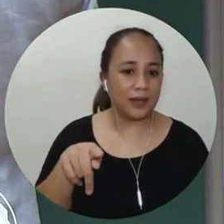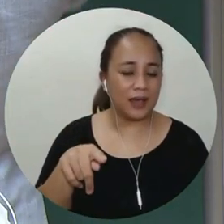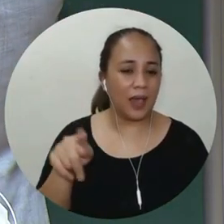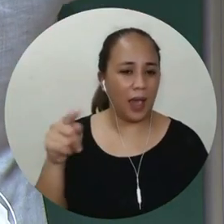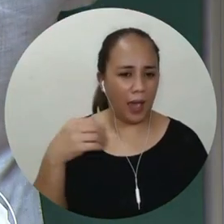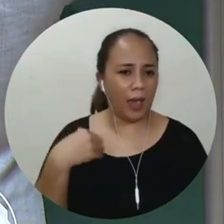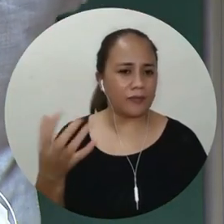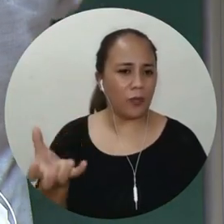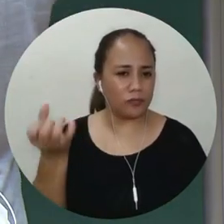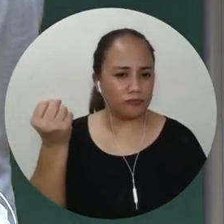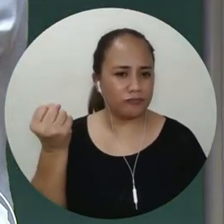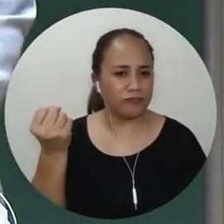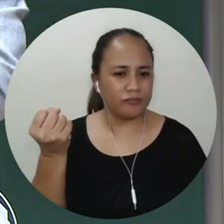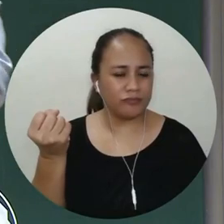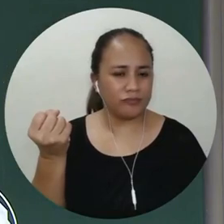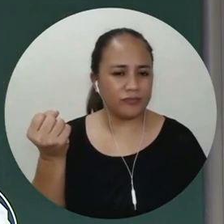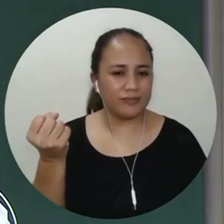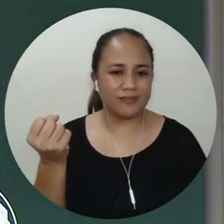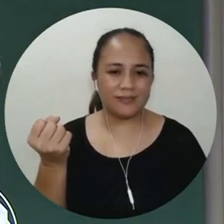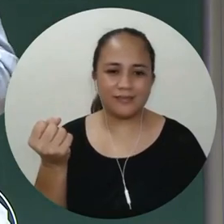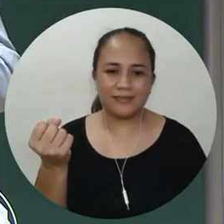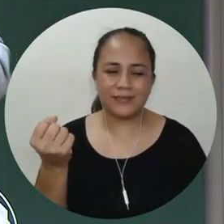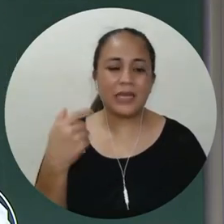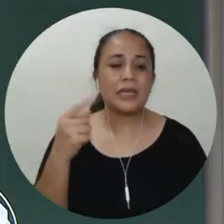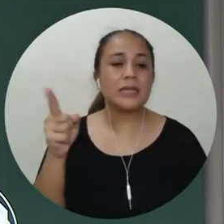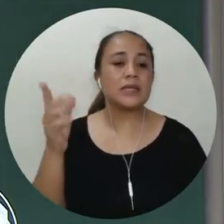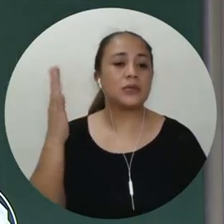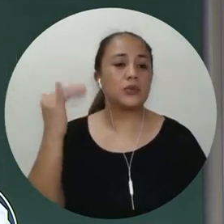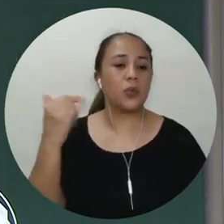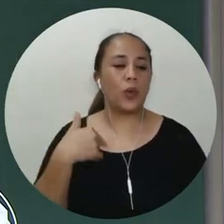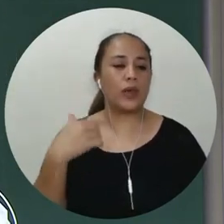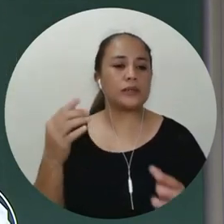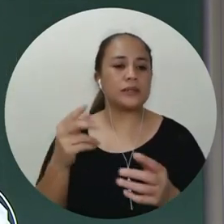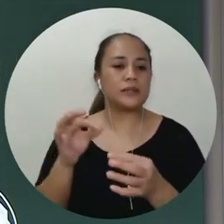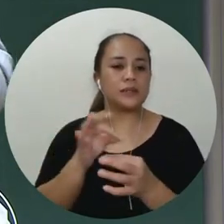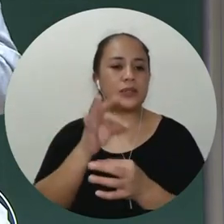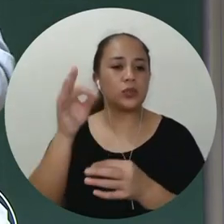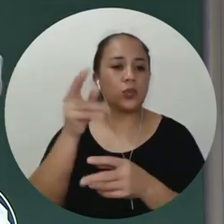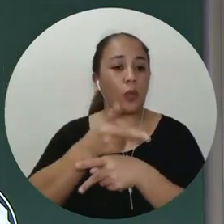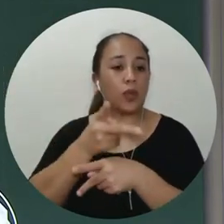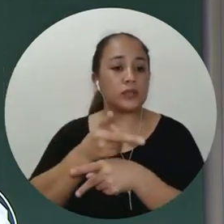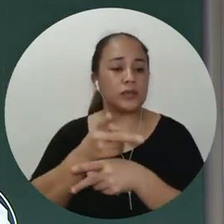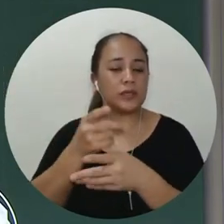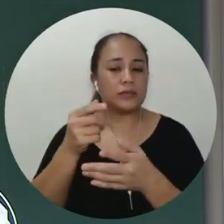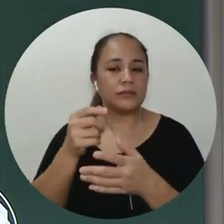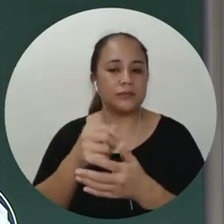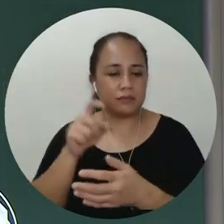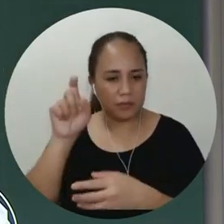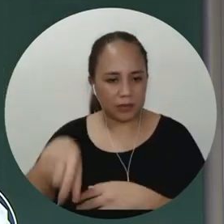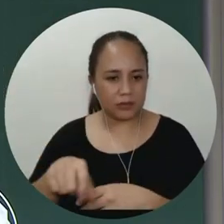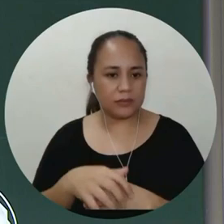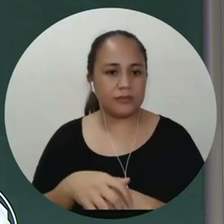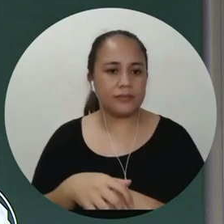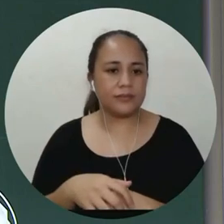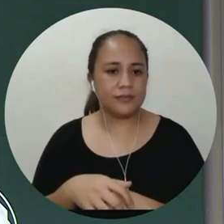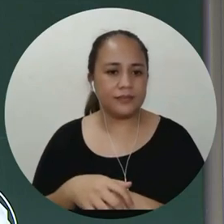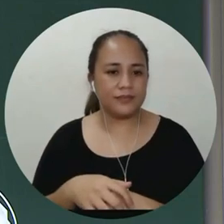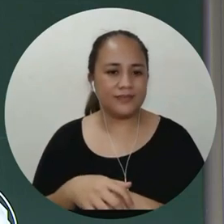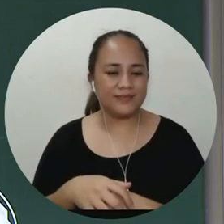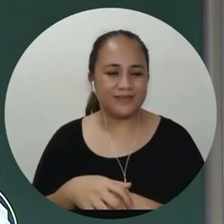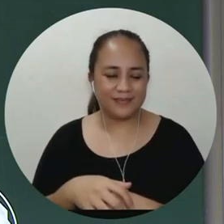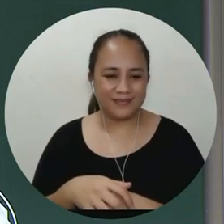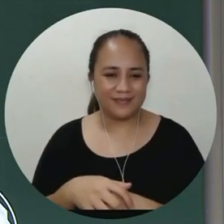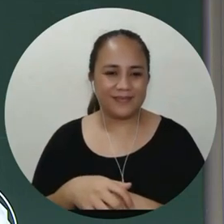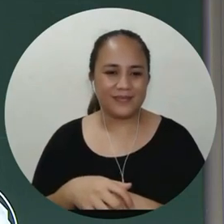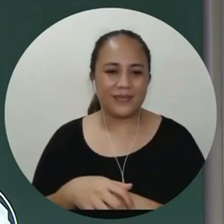이게 영적 파수꾼이에요. And this is what a spiritual watchman is. 그 여러분이 포럼 할 때 CVDIP를 잘 정리해